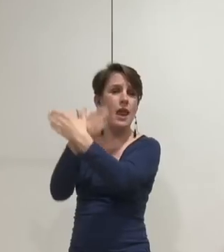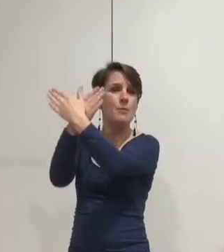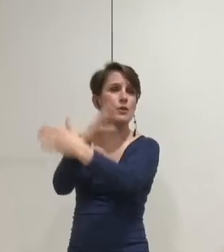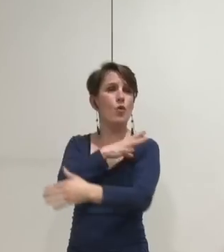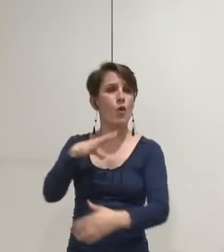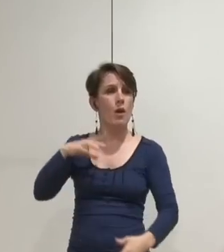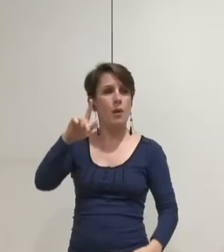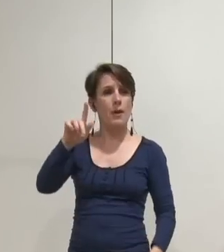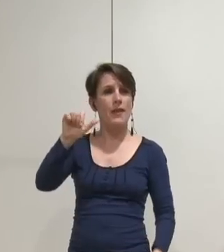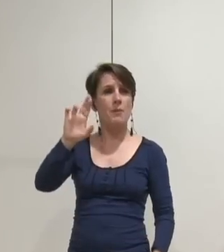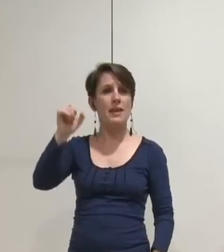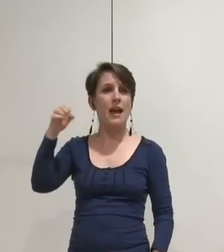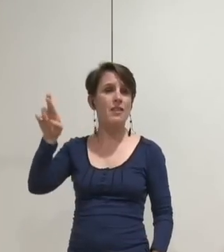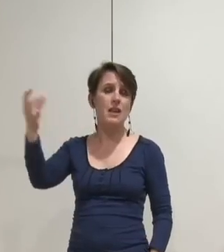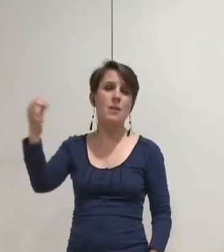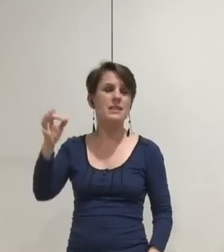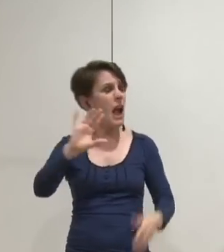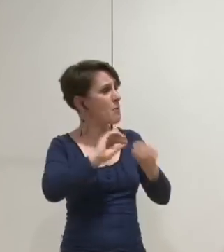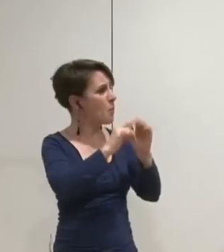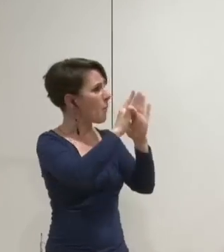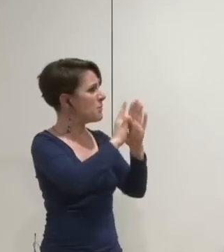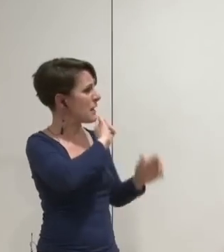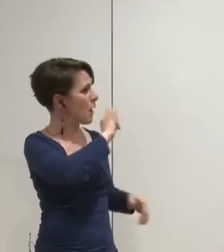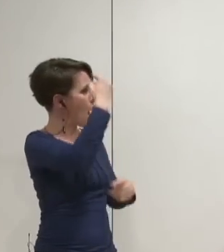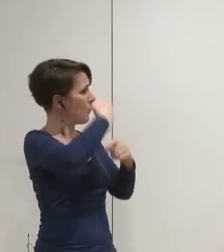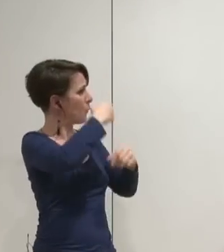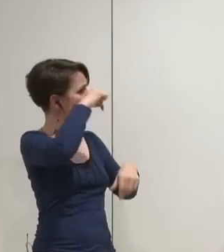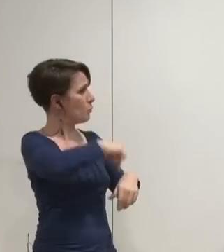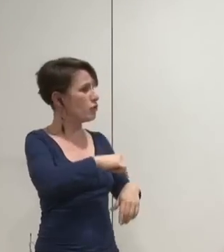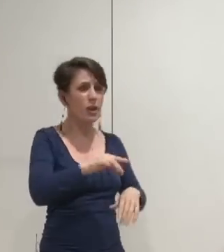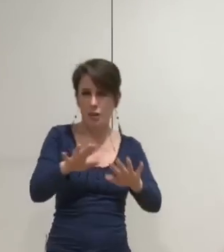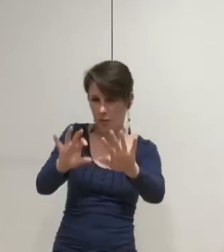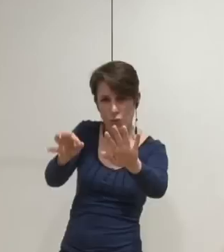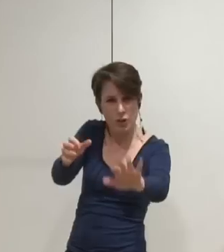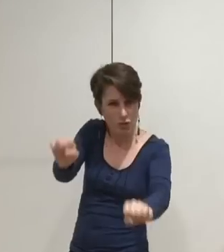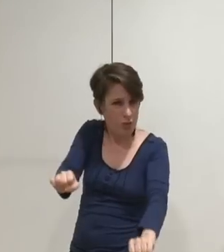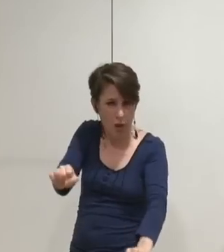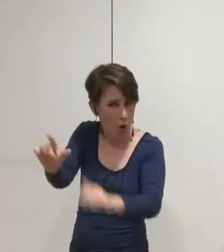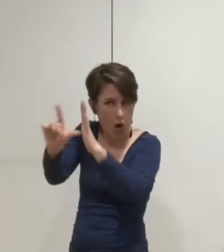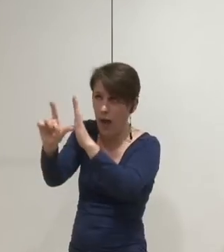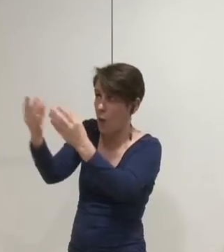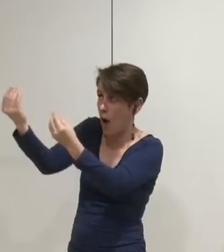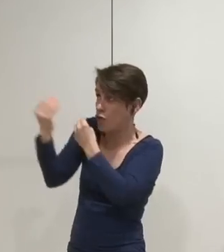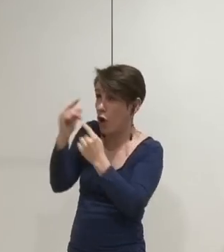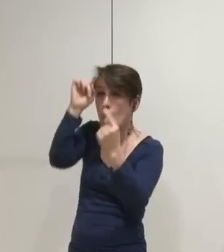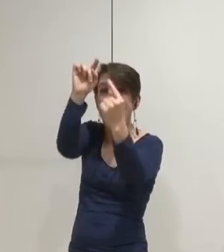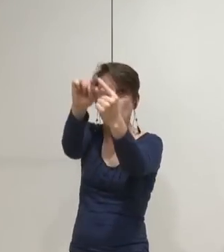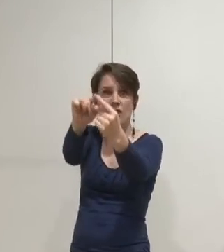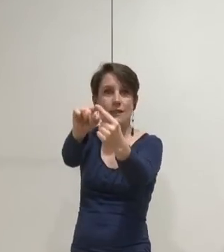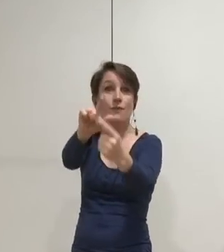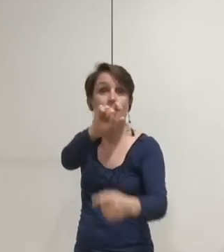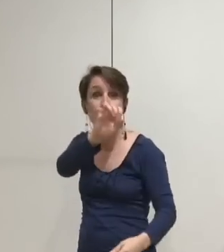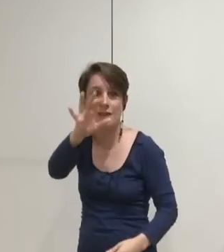législative j'entends bien que la loi à ce jour à l'heure où nous parlons donne un objectif de 25